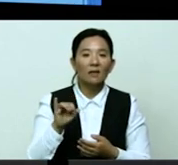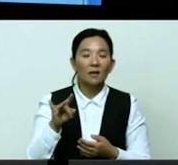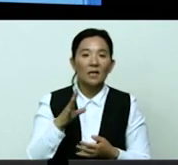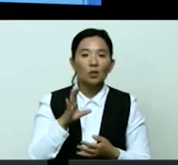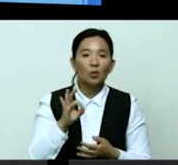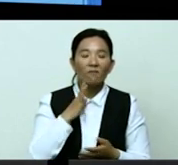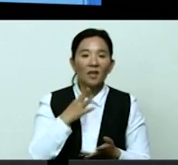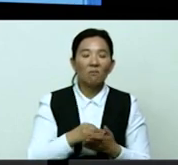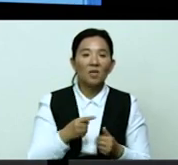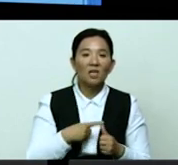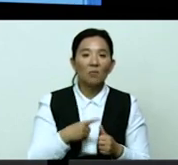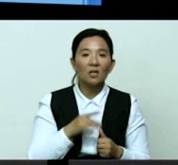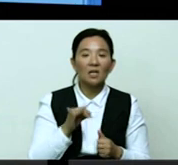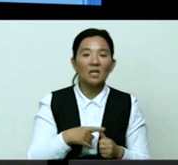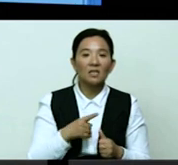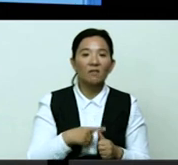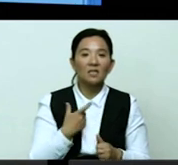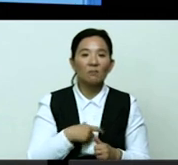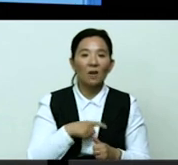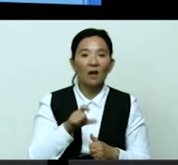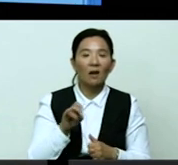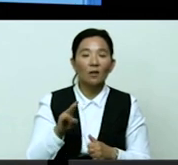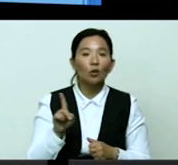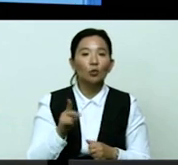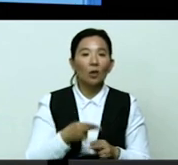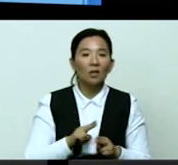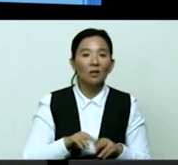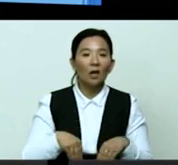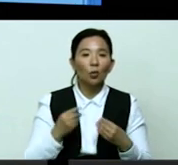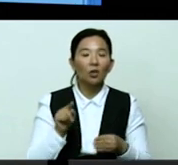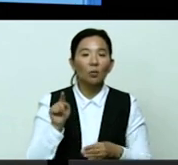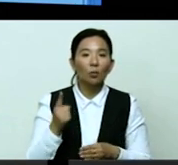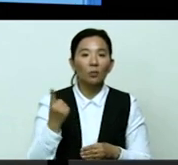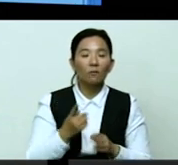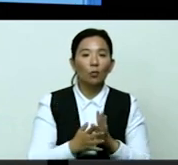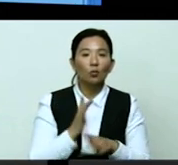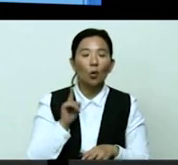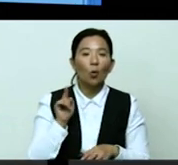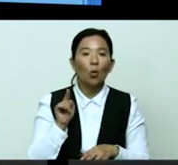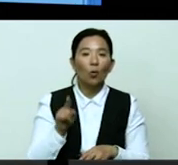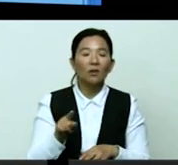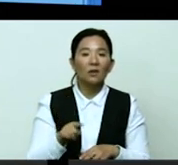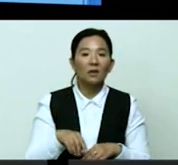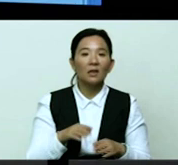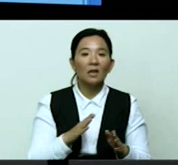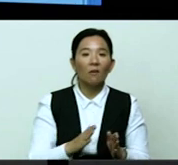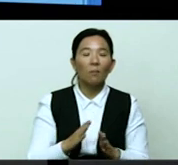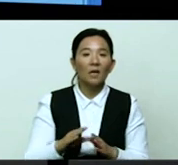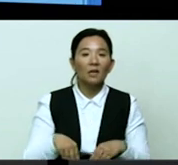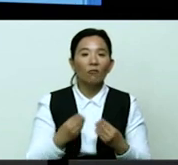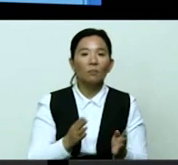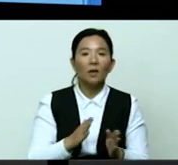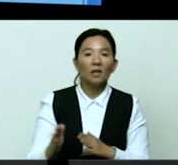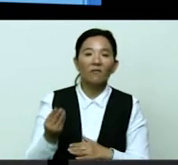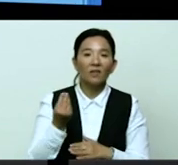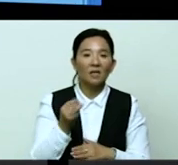со своим именем и называет себя хан. Что ему это дает? В первую очередь он наводит порядок в